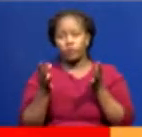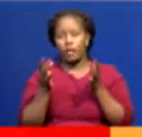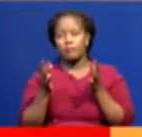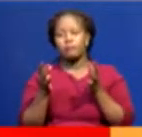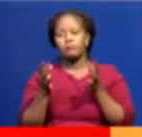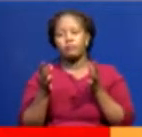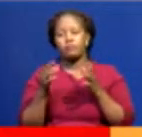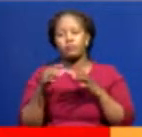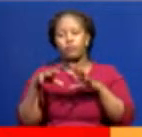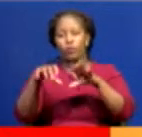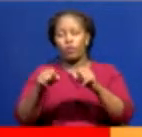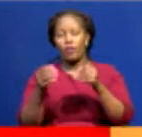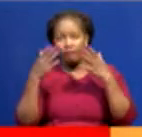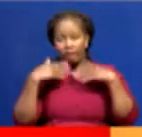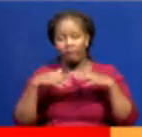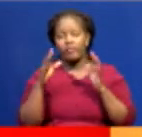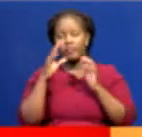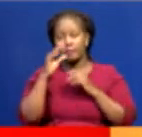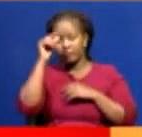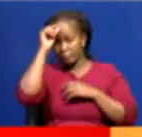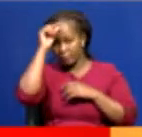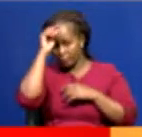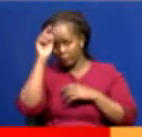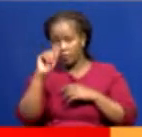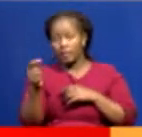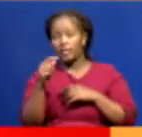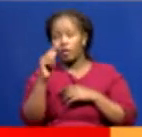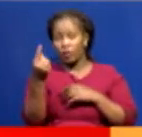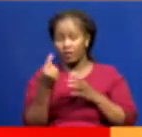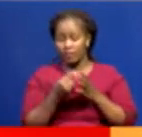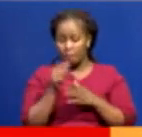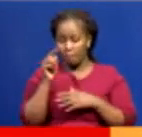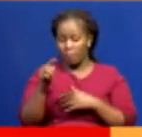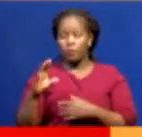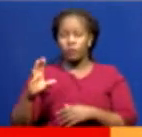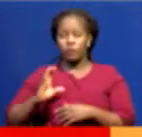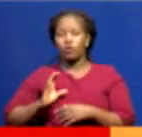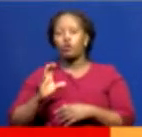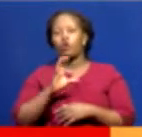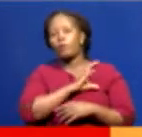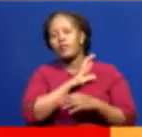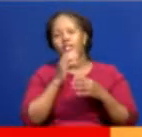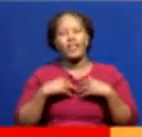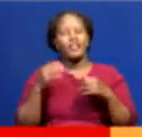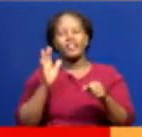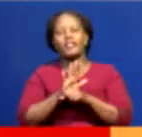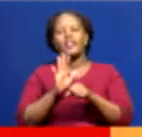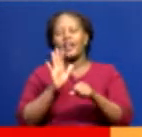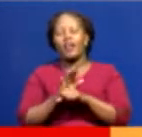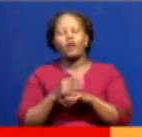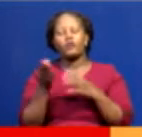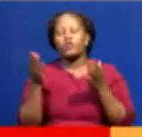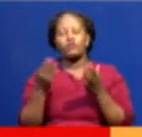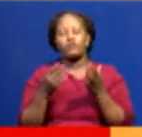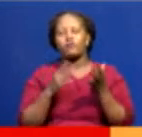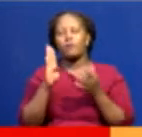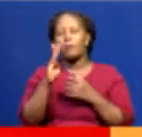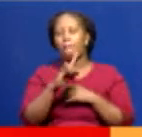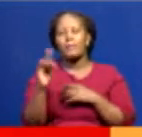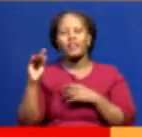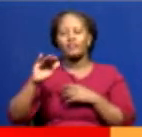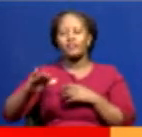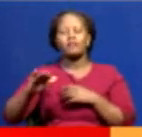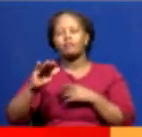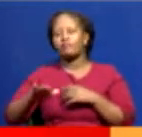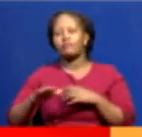wakati tumechukua usukani kama serikali, katika hii kamati tulipata kwamba kuna pending bills chungu nzima, running into